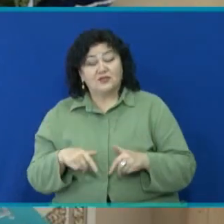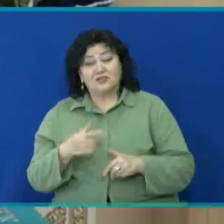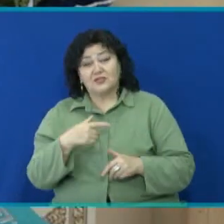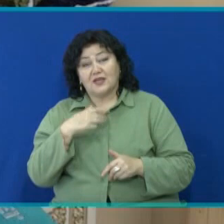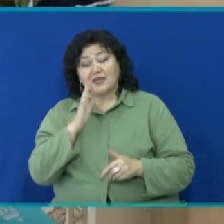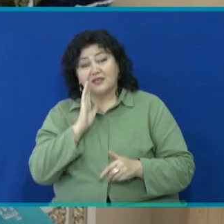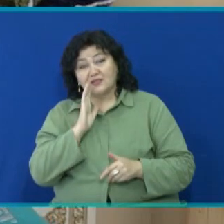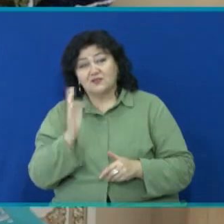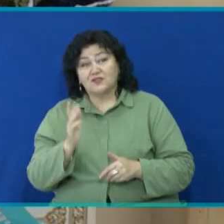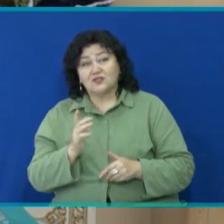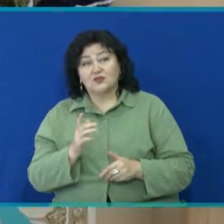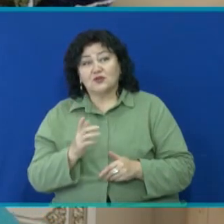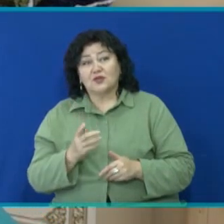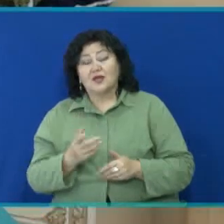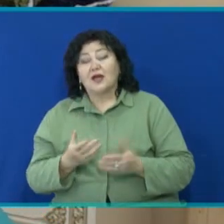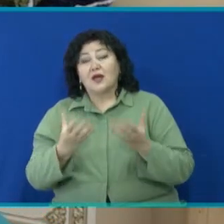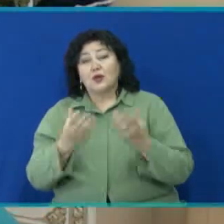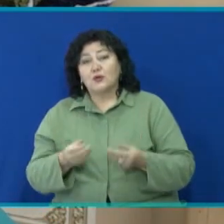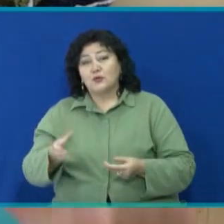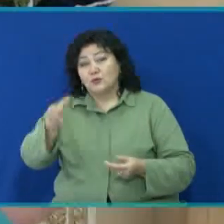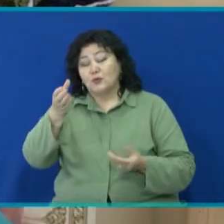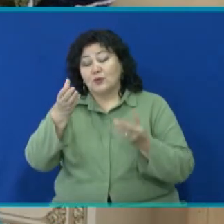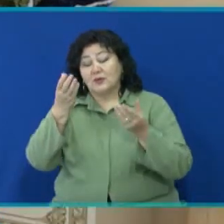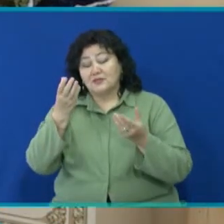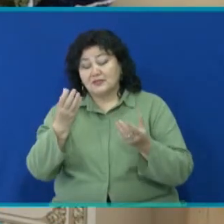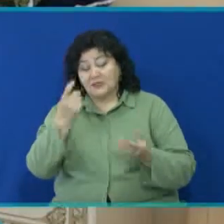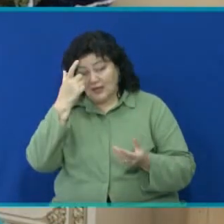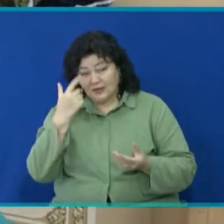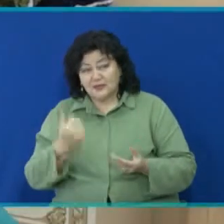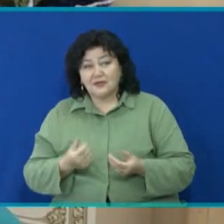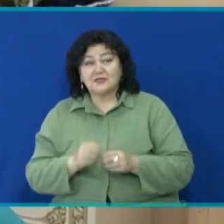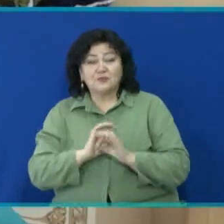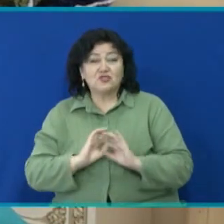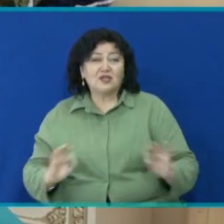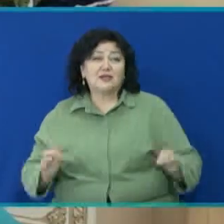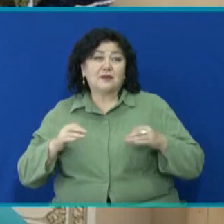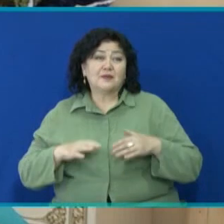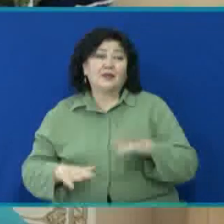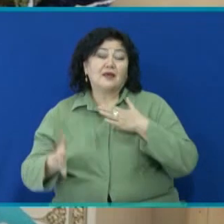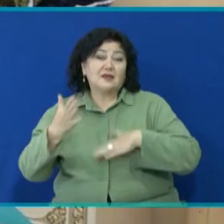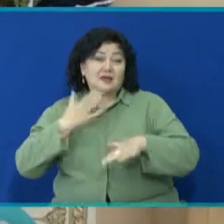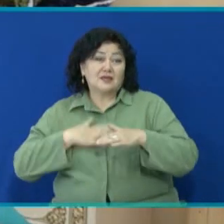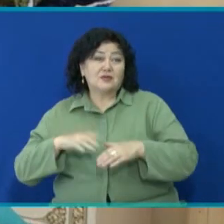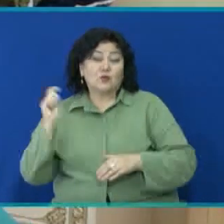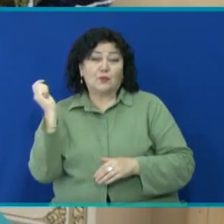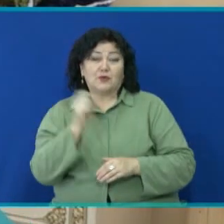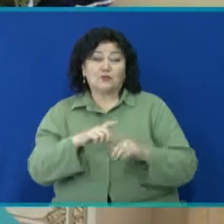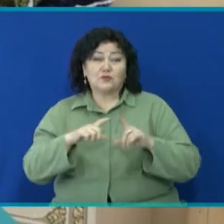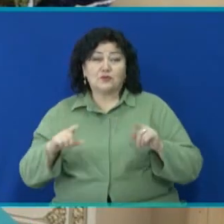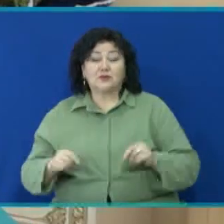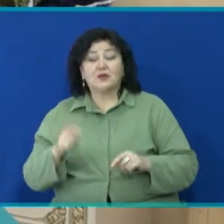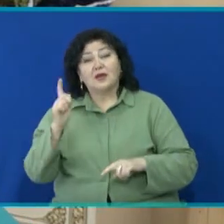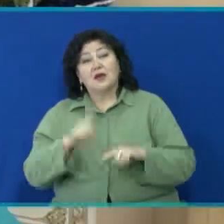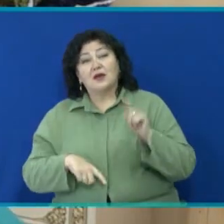шаг. Менің ойымша, бұл білім күніне өте жақсы бір көңіл күй сыйлады. Себебі мен мектепке қуанып барамын. Маған туған өлкеміз туралы